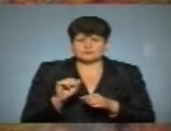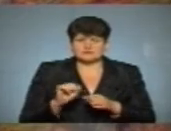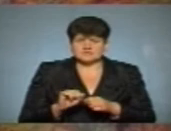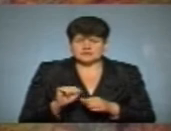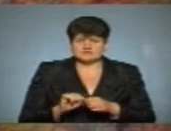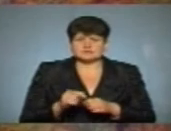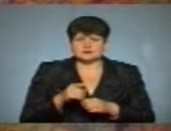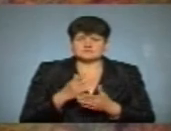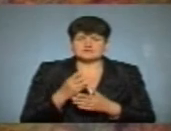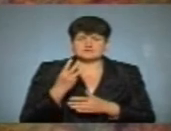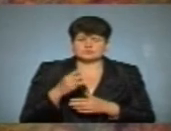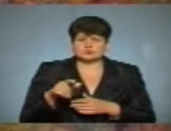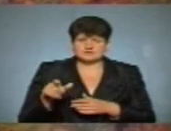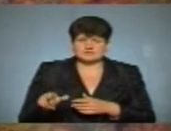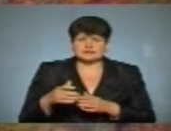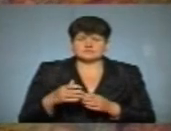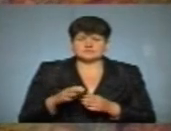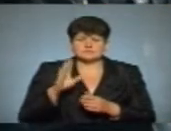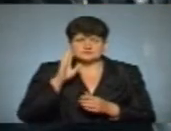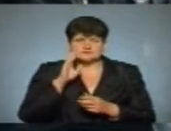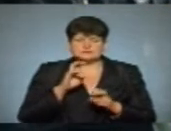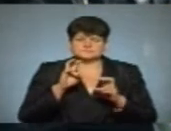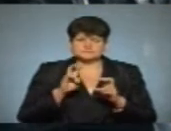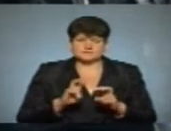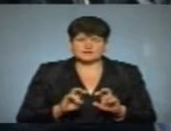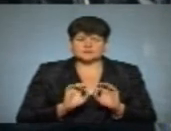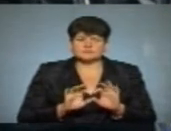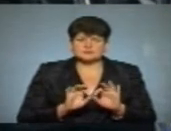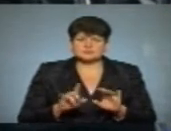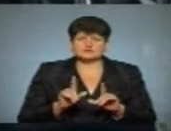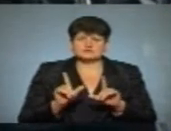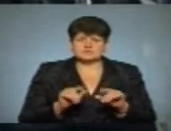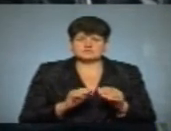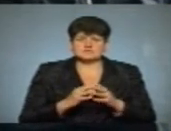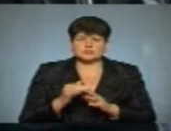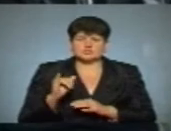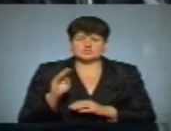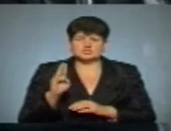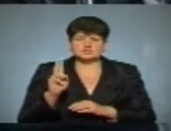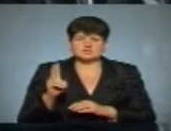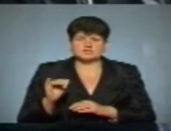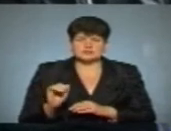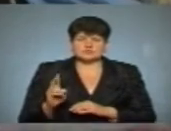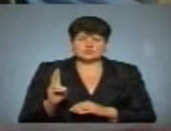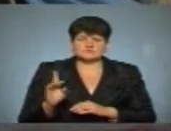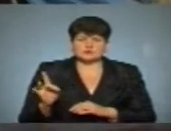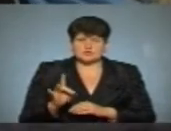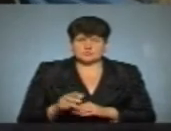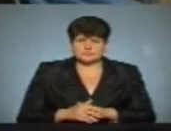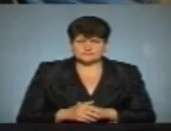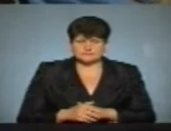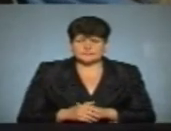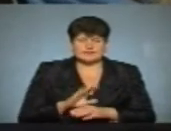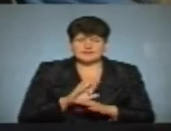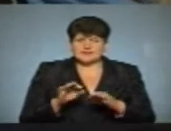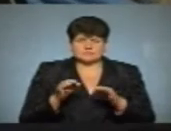3 пасажири, серед них Михайло Лупак. Чоловік розповів, що їде у село Ішків Козівського району. Не